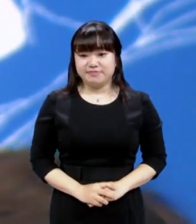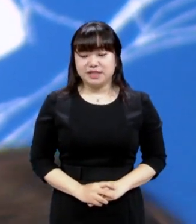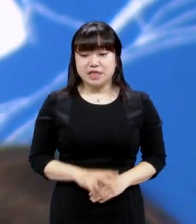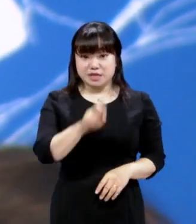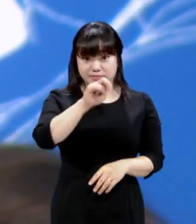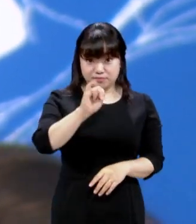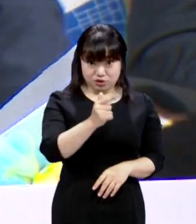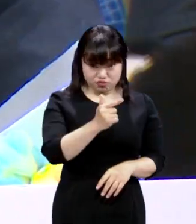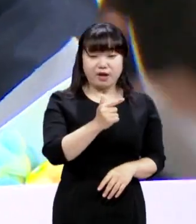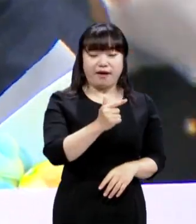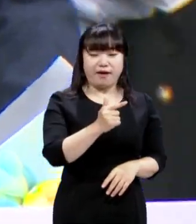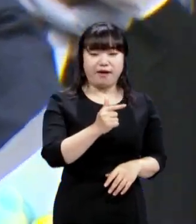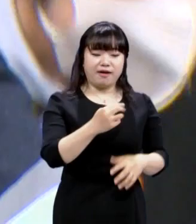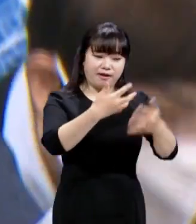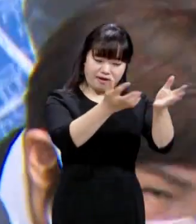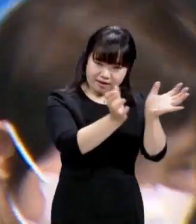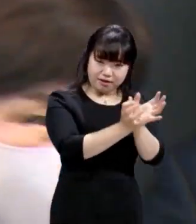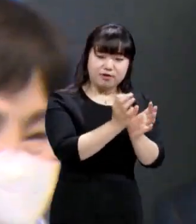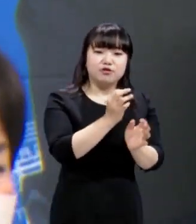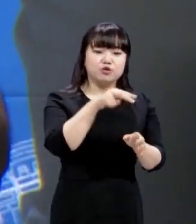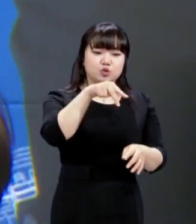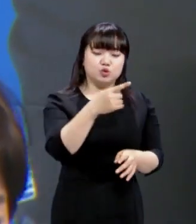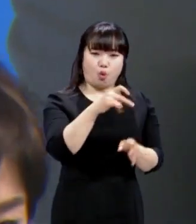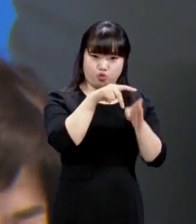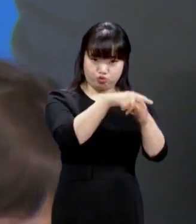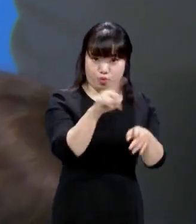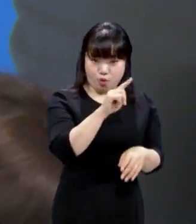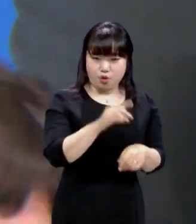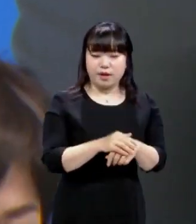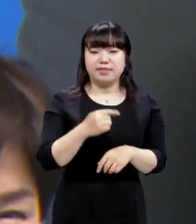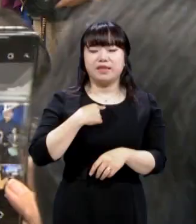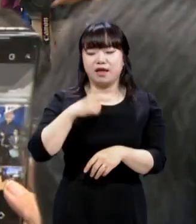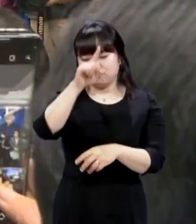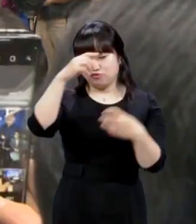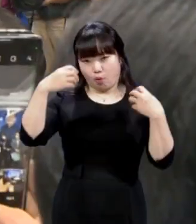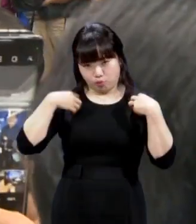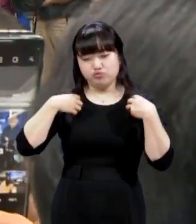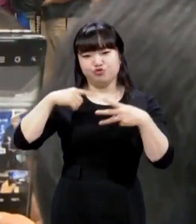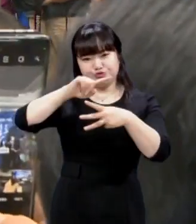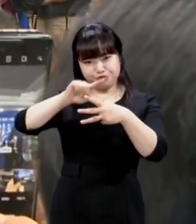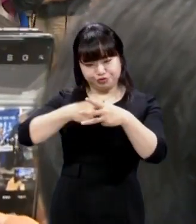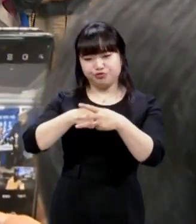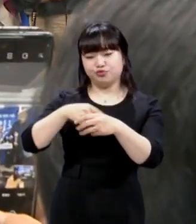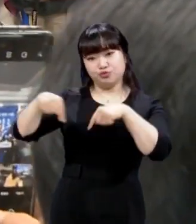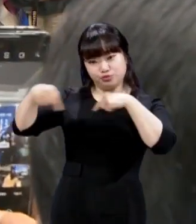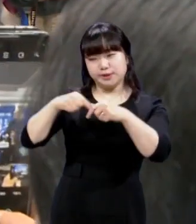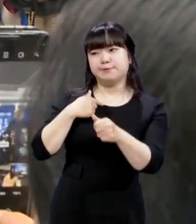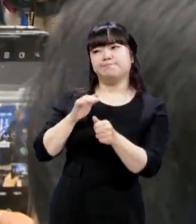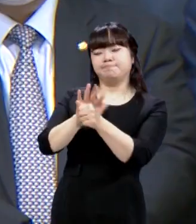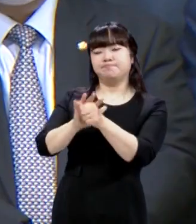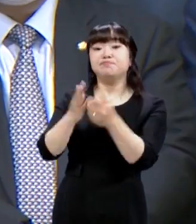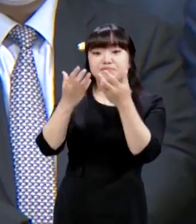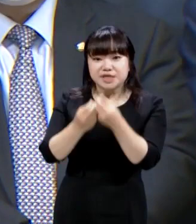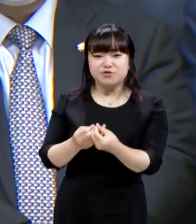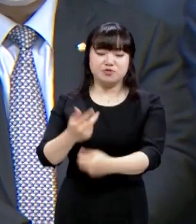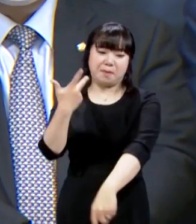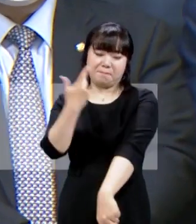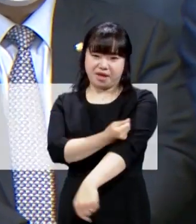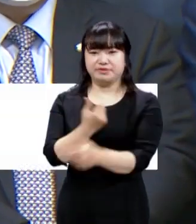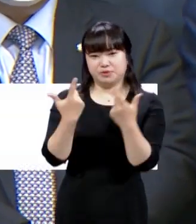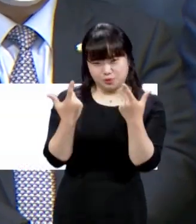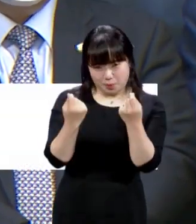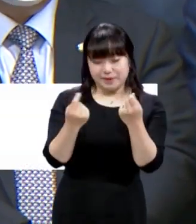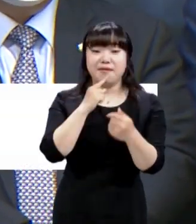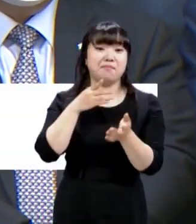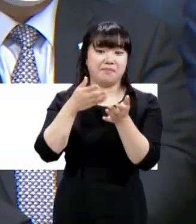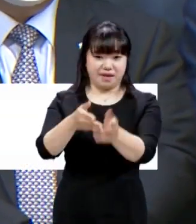더불어 민주당 송영길 서울시장 후보는 윤석렬 정부의 백신이 될걸 줄곧 강조해 왔습니다 국민 에서 3